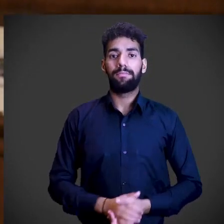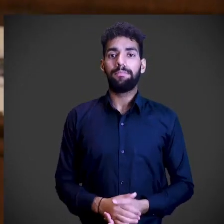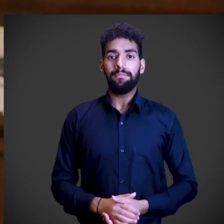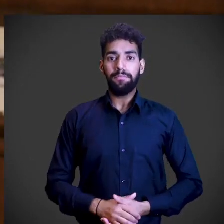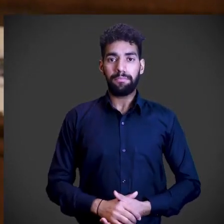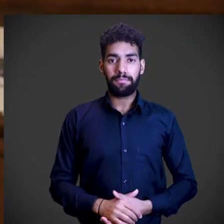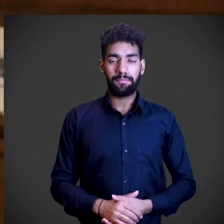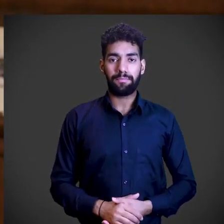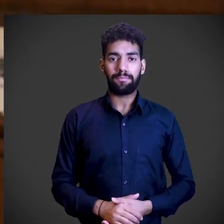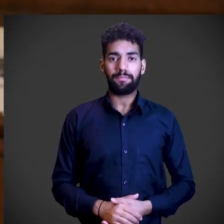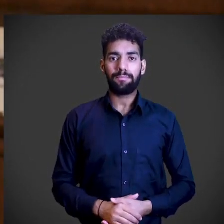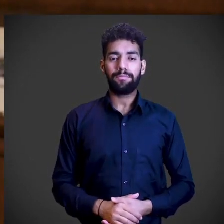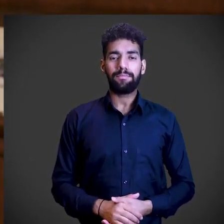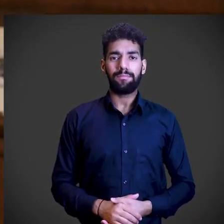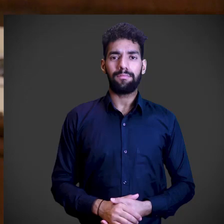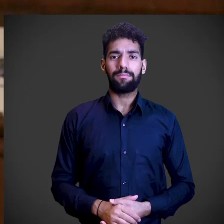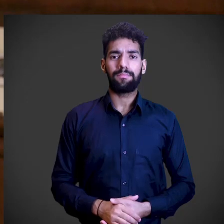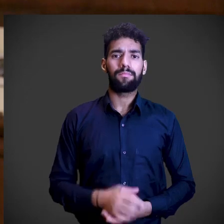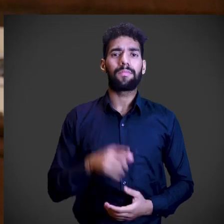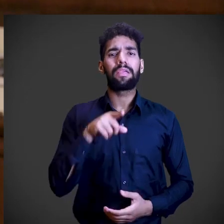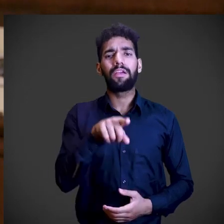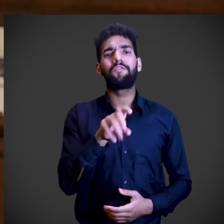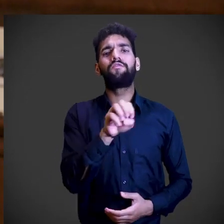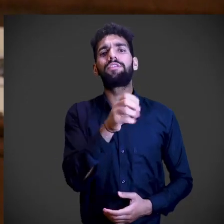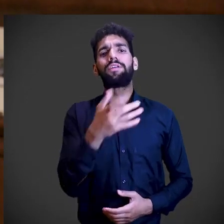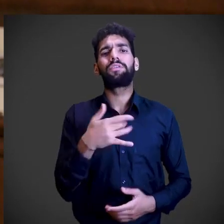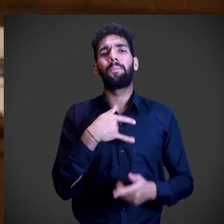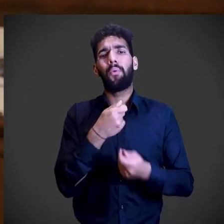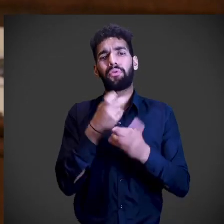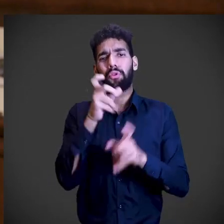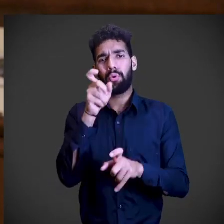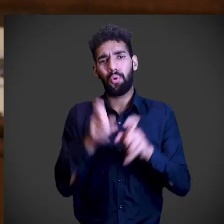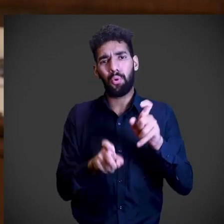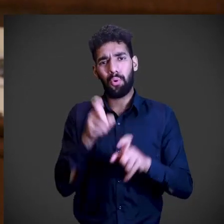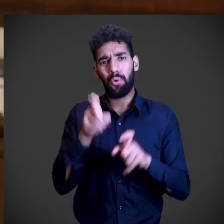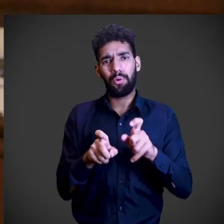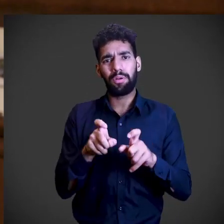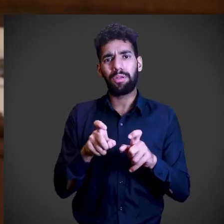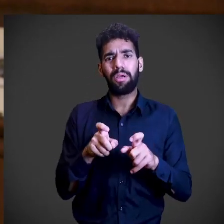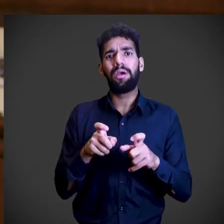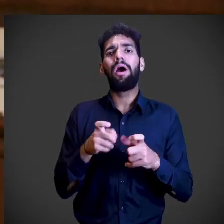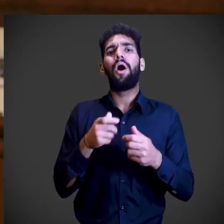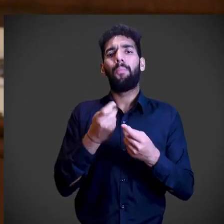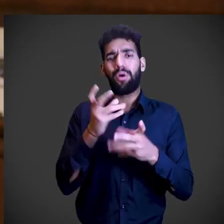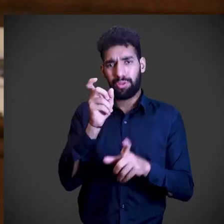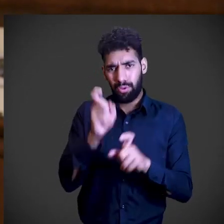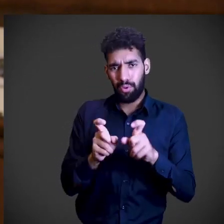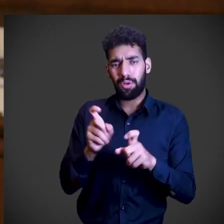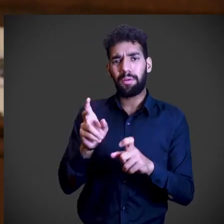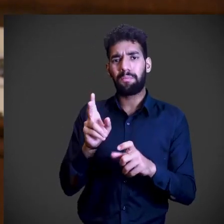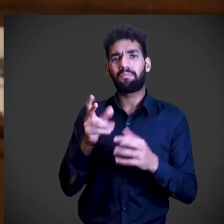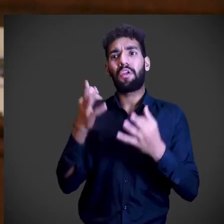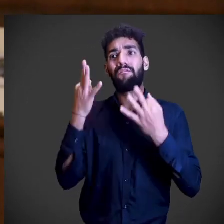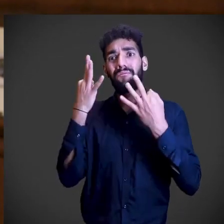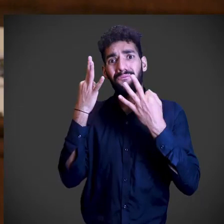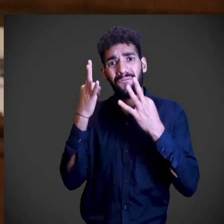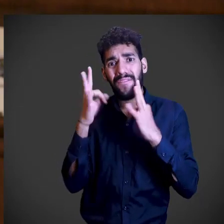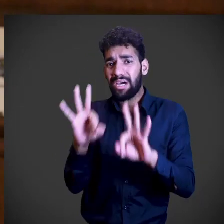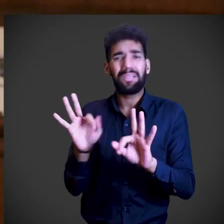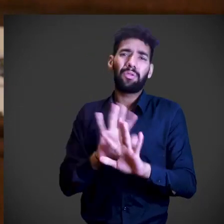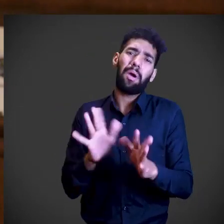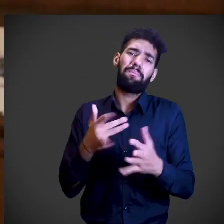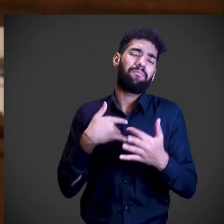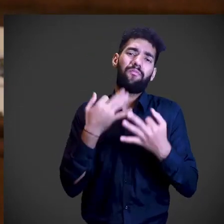तो इस लिहाज से लोगों ने कुछ कंट्रीज़ ने अच्छा बिल्कुल फ्री भी वो नहीं कर